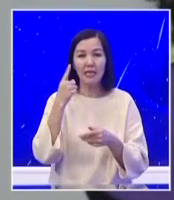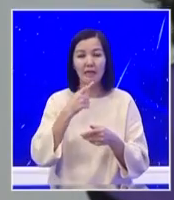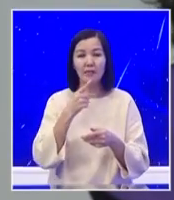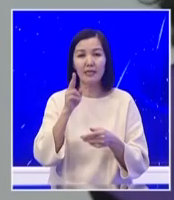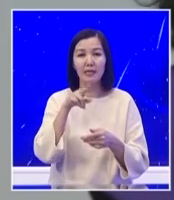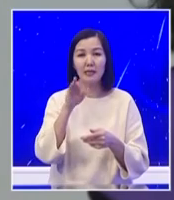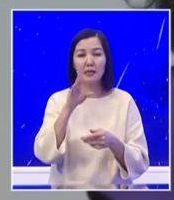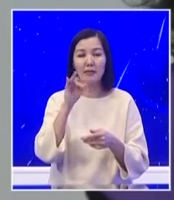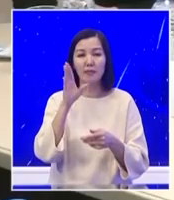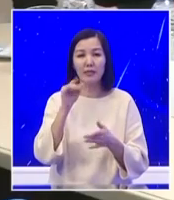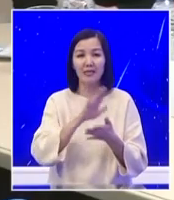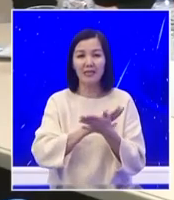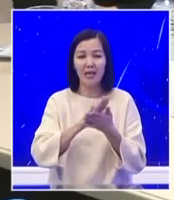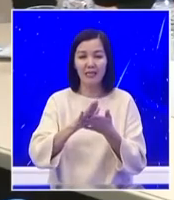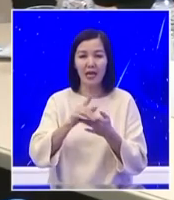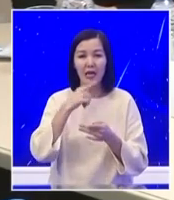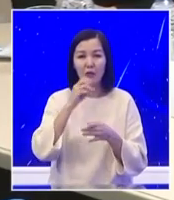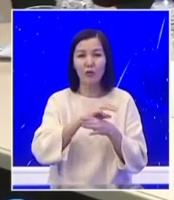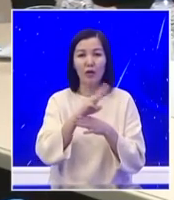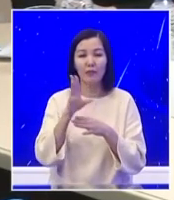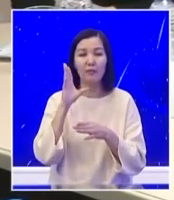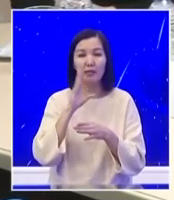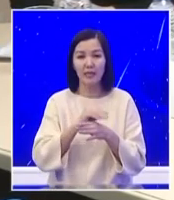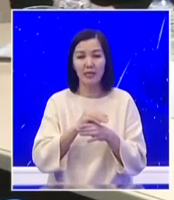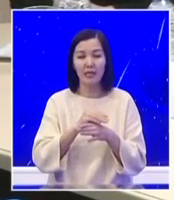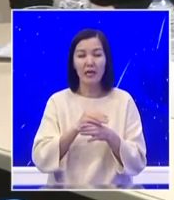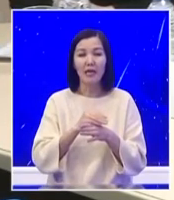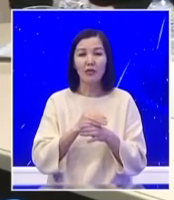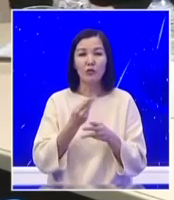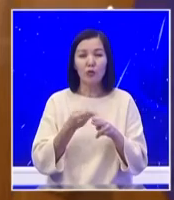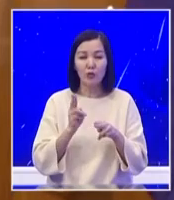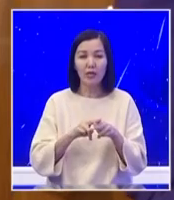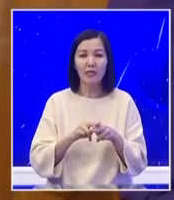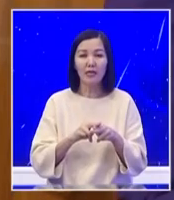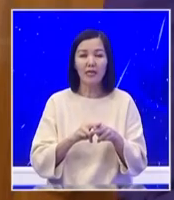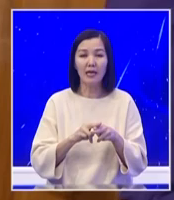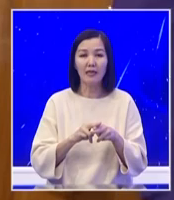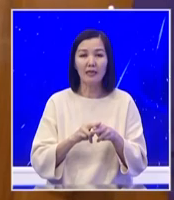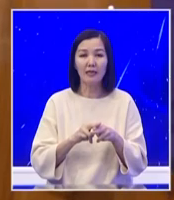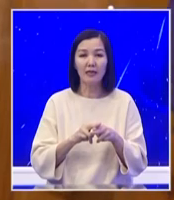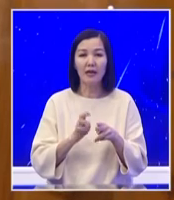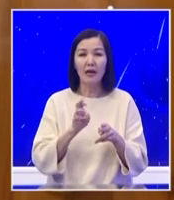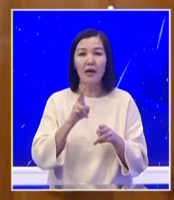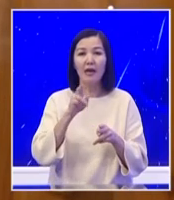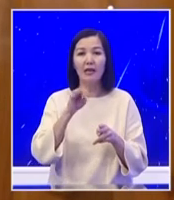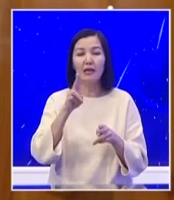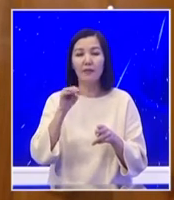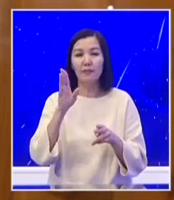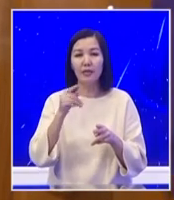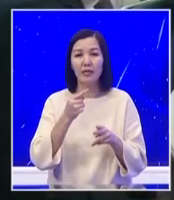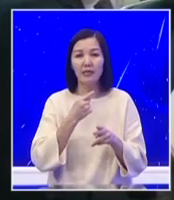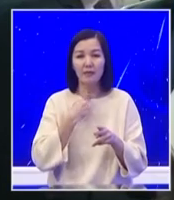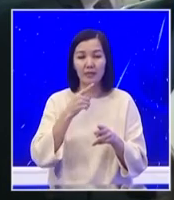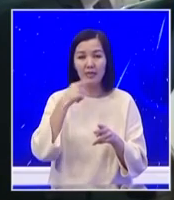қорының әліпбиде айқын көрінуін қамтамасыз етеді деген пікірде. Сондықтан шартты түрде бұл әліпбиді тіліміздің дыбыстық